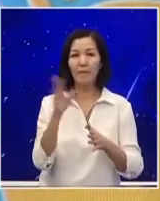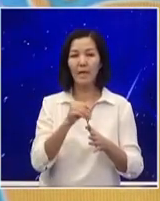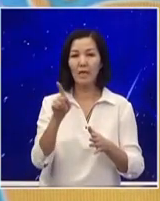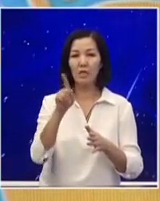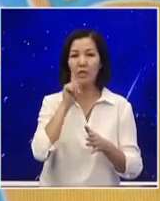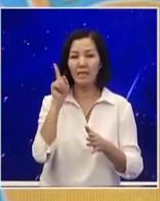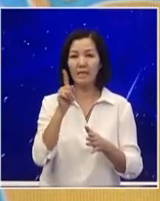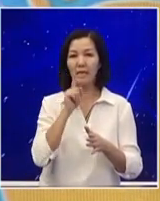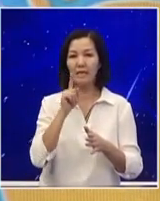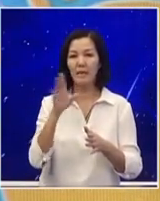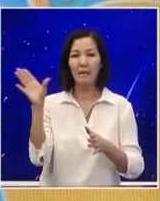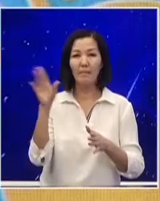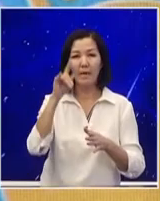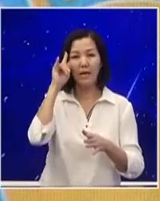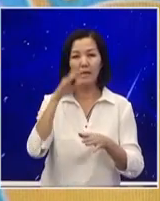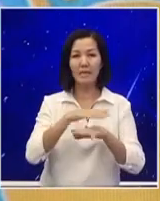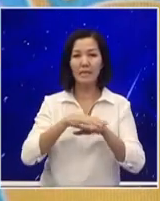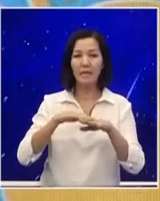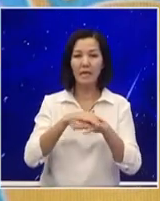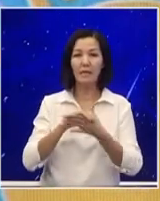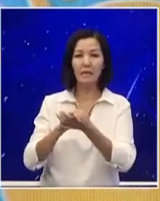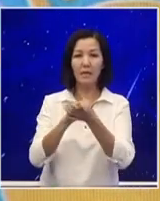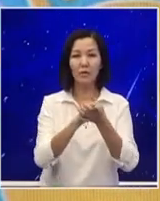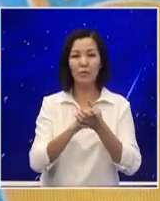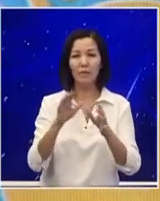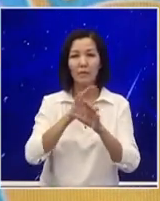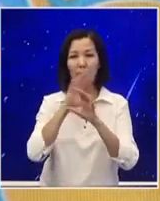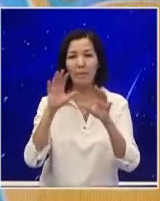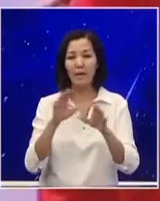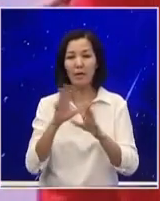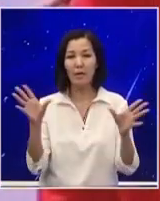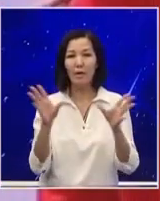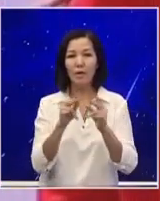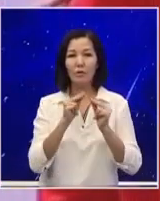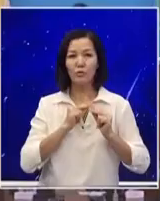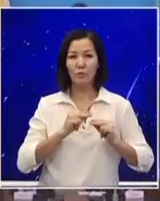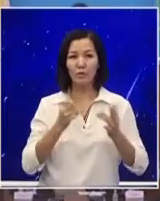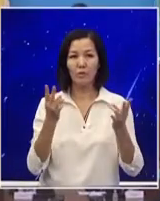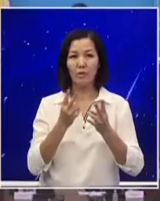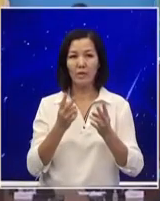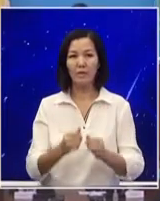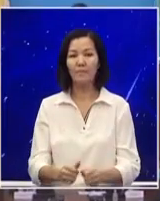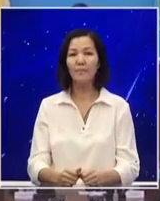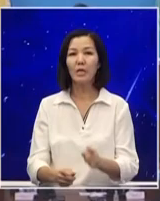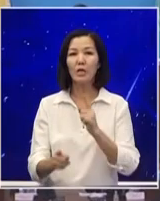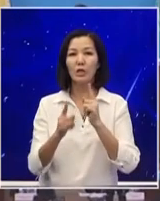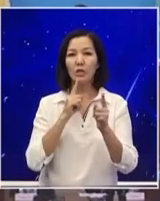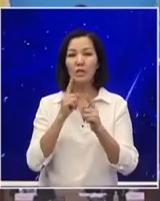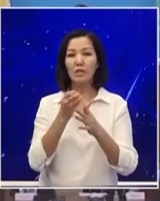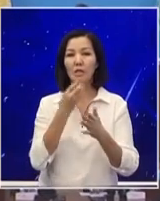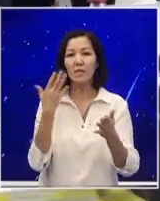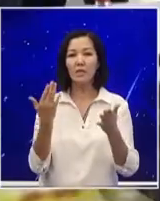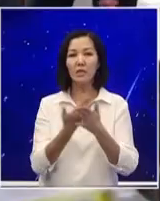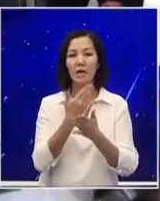замандастарымды, бүкіл отандастарымызды, татулығымызды бағалауға және бірігіп жұмыс жасауға шақырамын. Жиындағы тағы бір жағымды